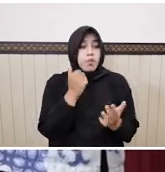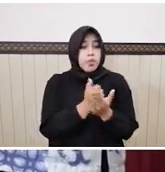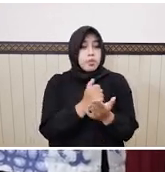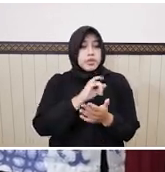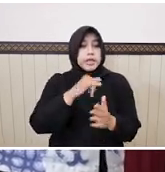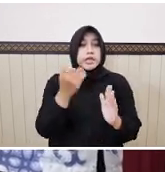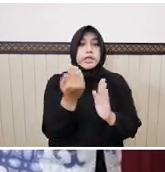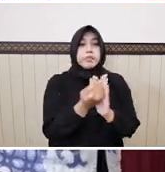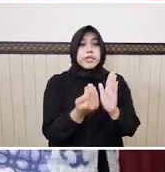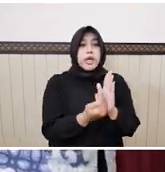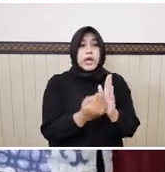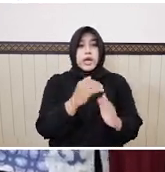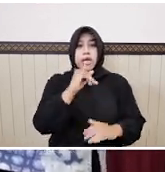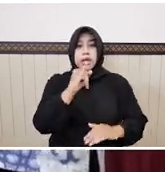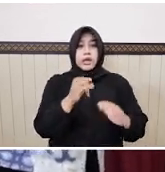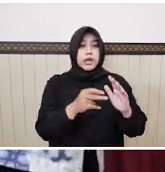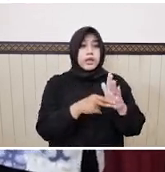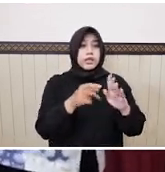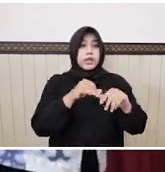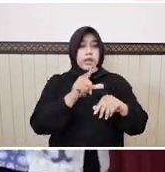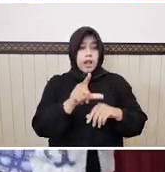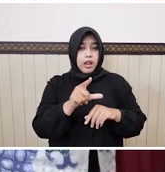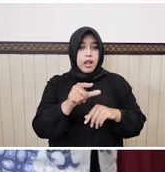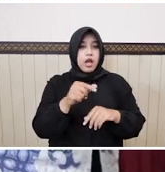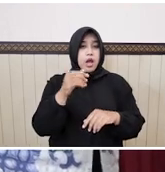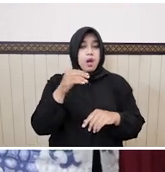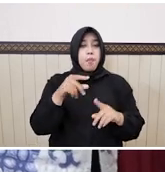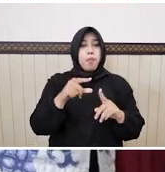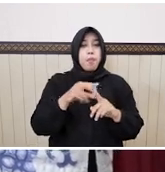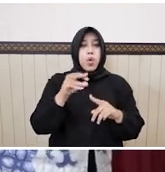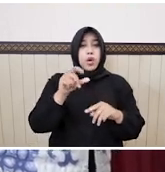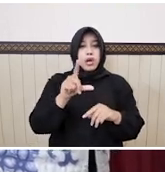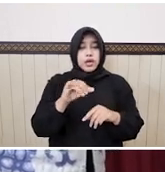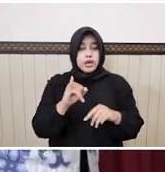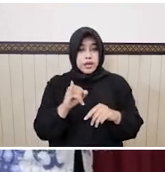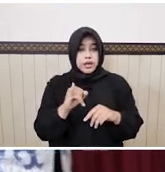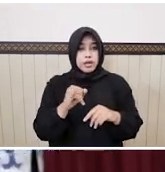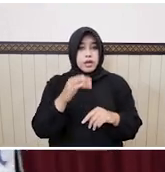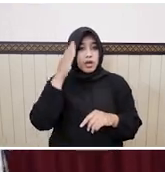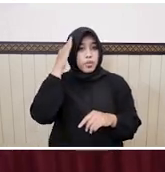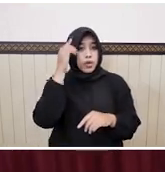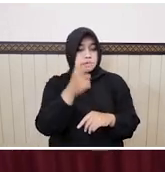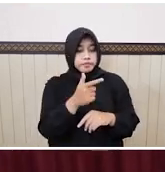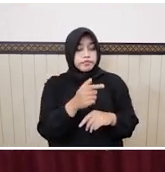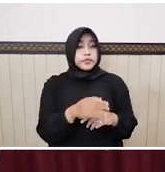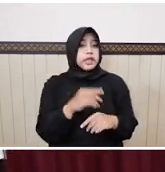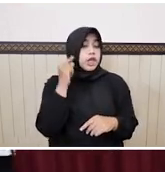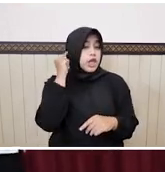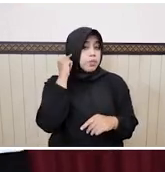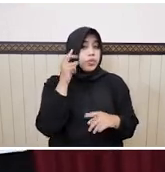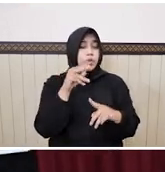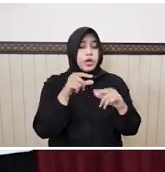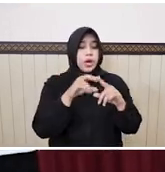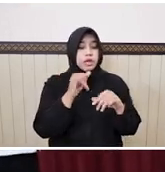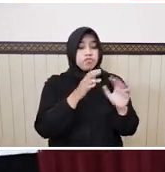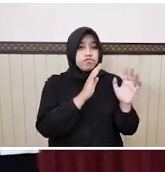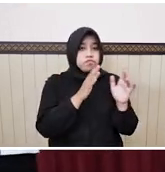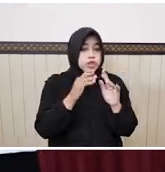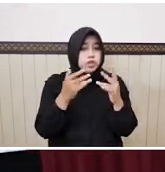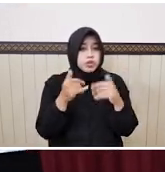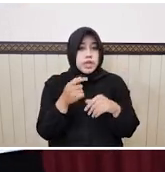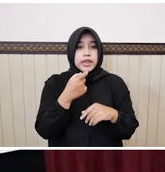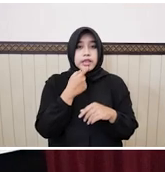kebijakan internal di lingkungan untuk Polri ah sampai don't ya seperti itu karena tadi sudah bicara soal